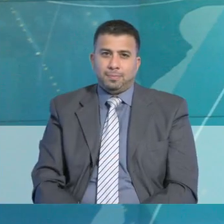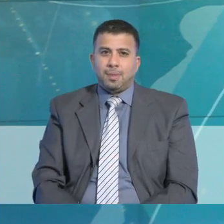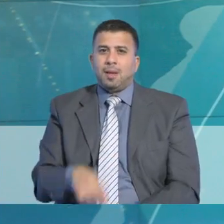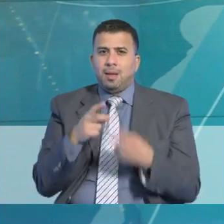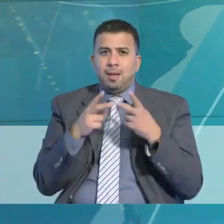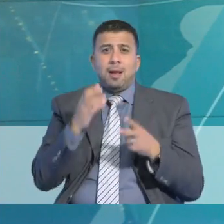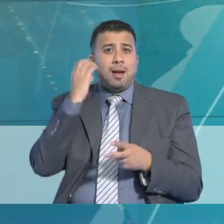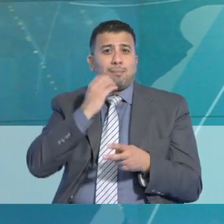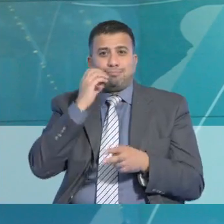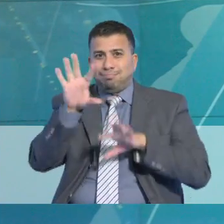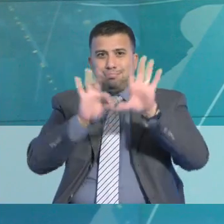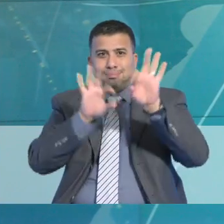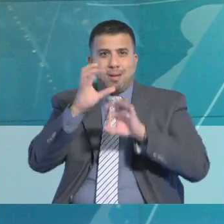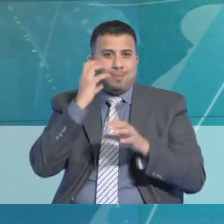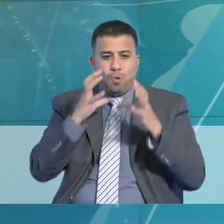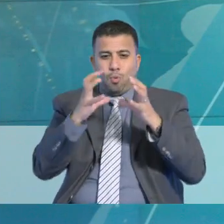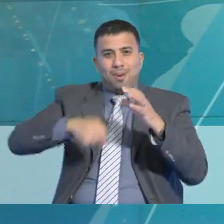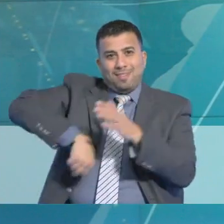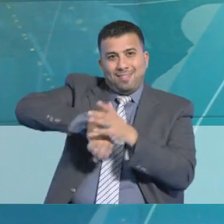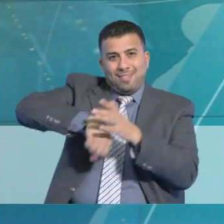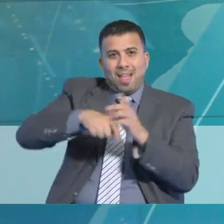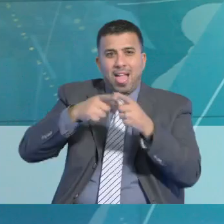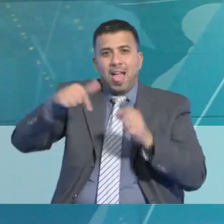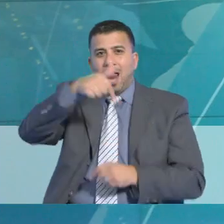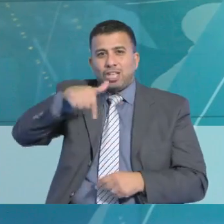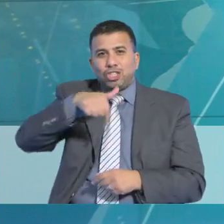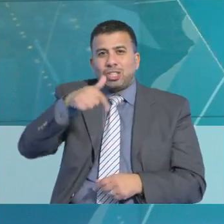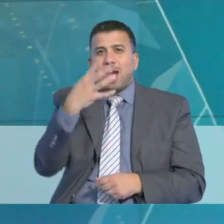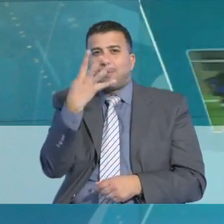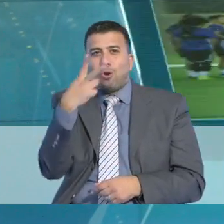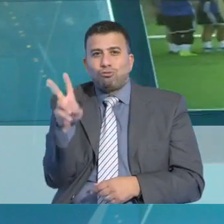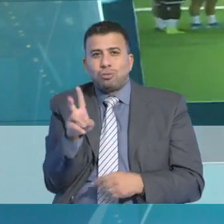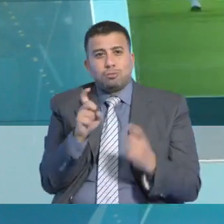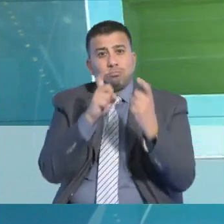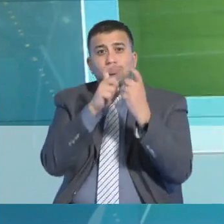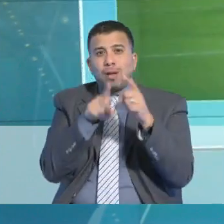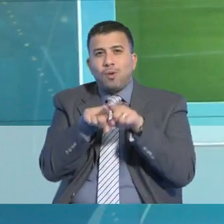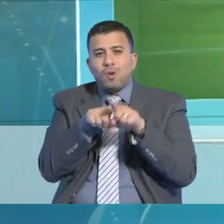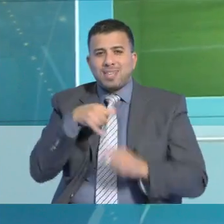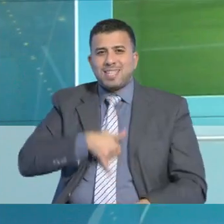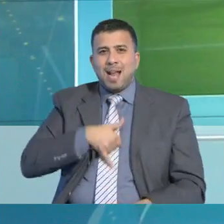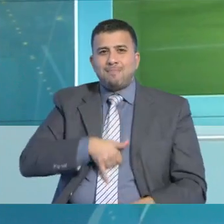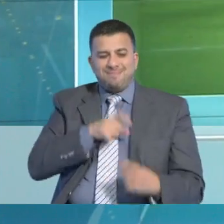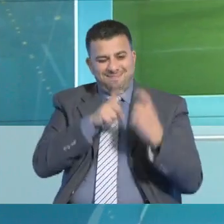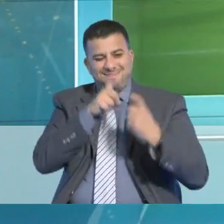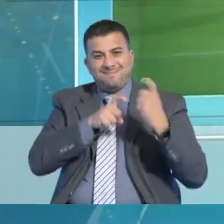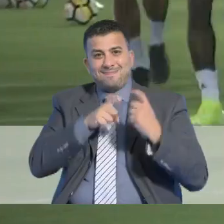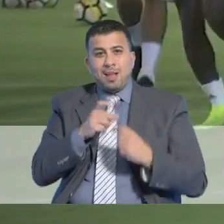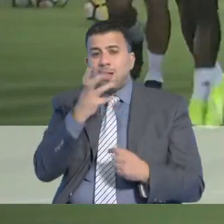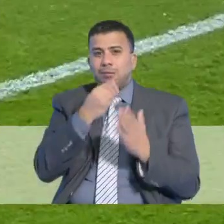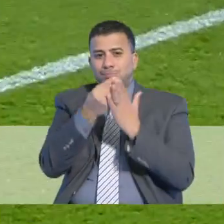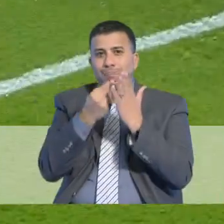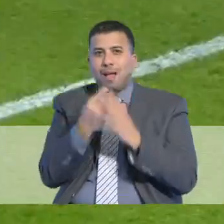يدشن المنتخب الإماراتي لكرة القدم مشاركته في خليج 24 بمواجهة شقيقه اليمني ضمن منافسات المجموعة